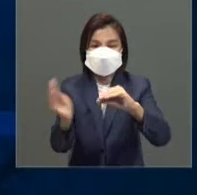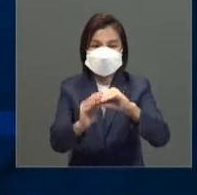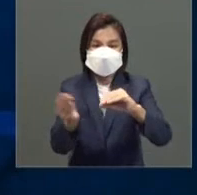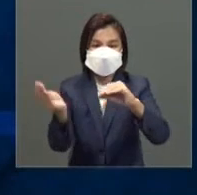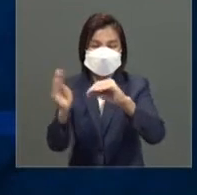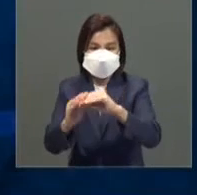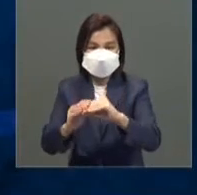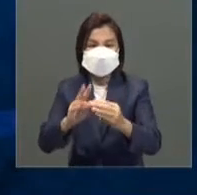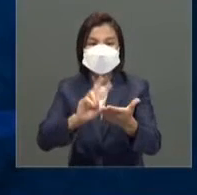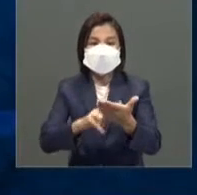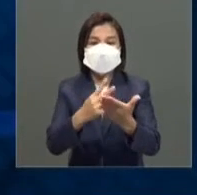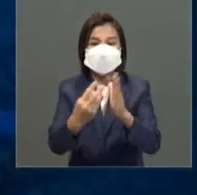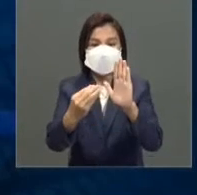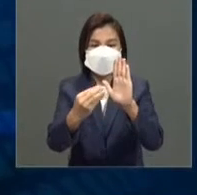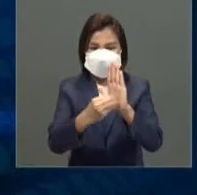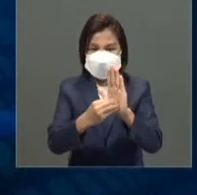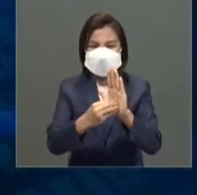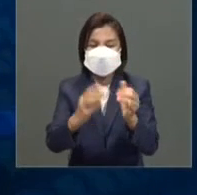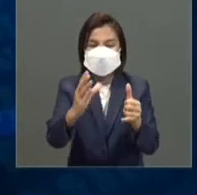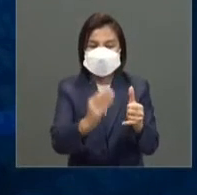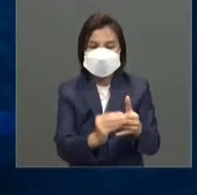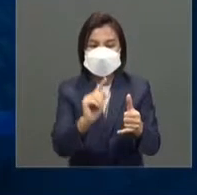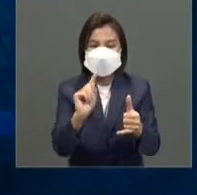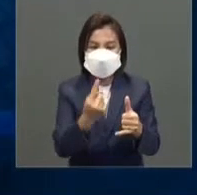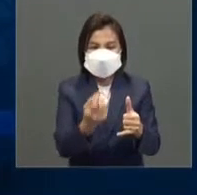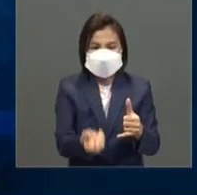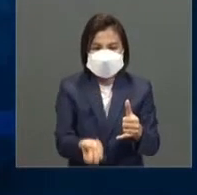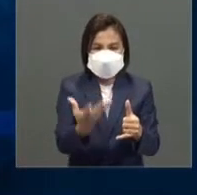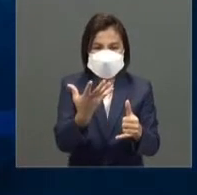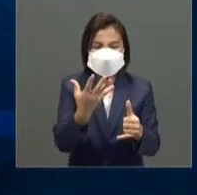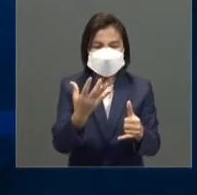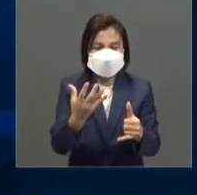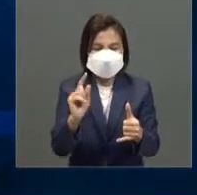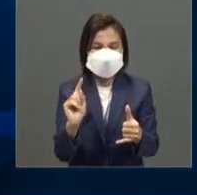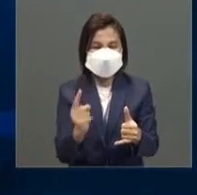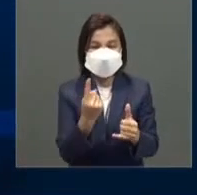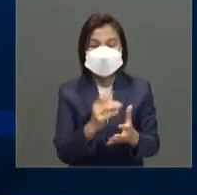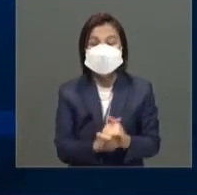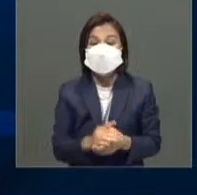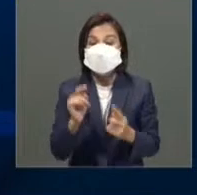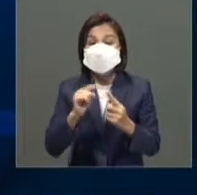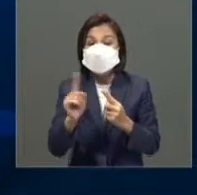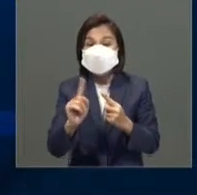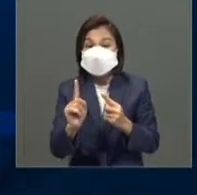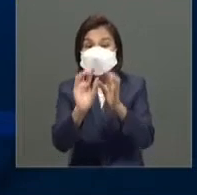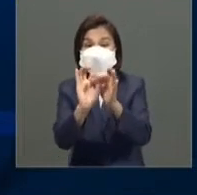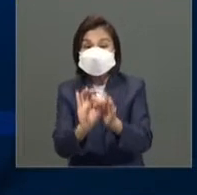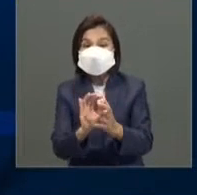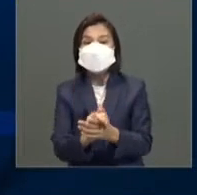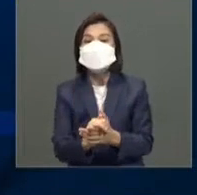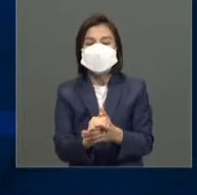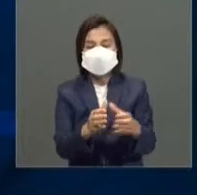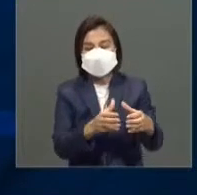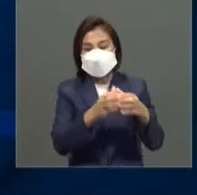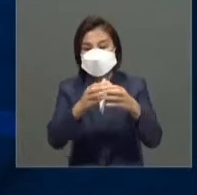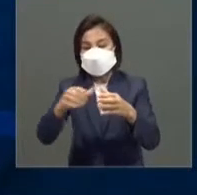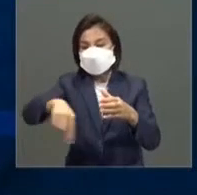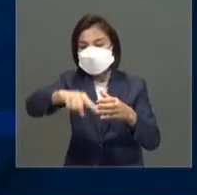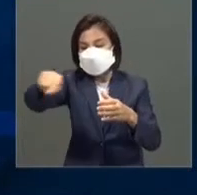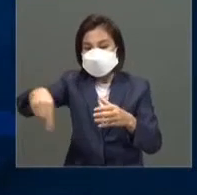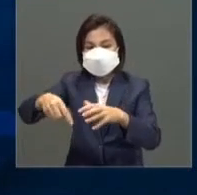ลยเป็นนิวไฮของกรุงเทพมหานครซึ่งโดยเฉลี่ยแล้วก็มากกว่า 10% ที่อยู่ในการเข้าไปในชุมชนแล้วก็ไปกวาด